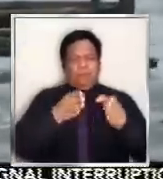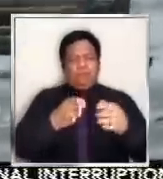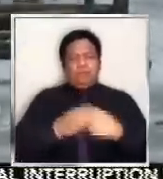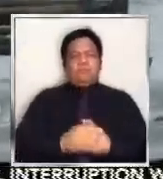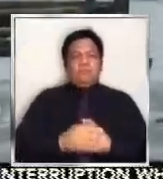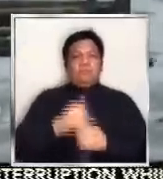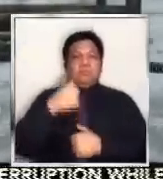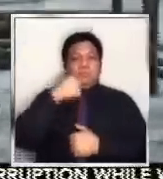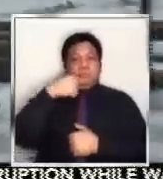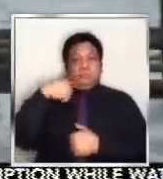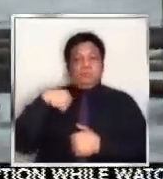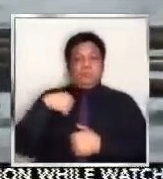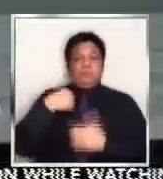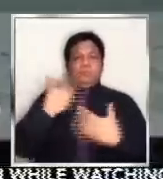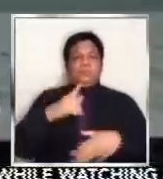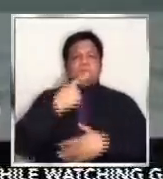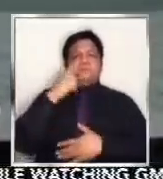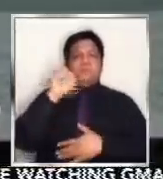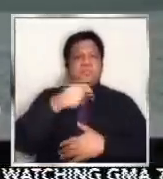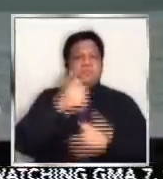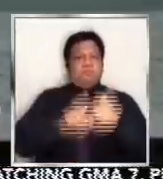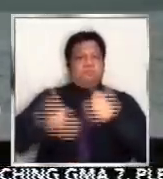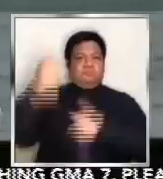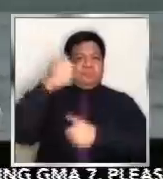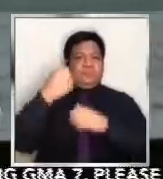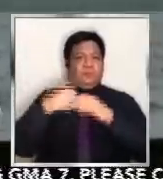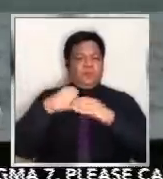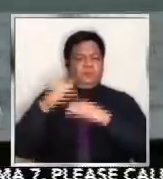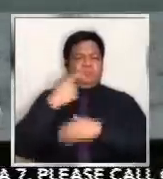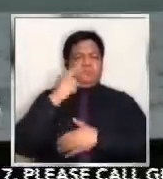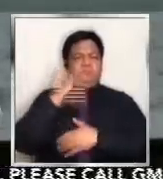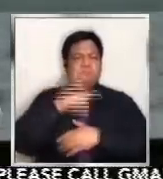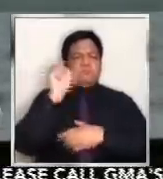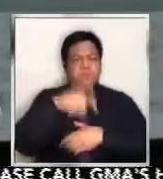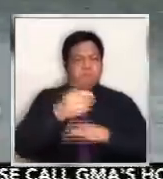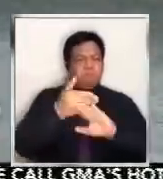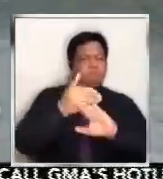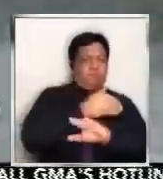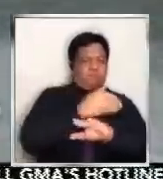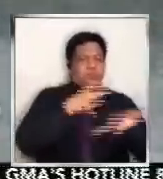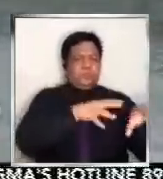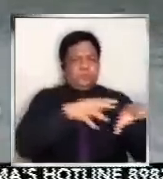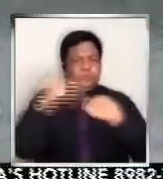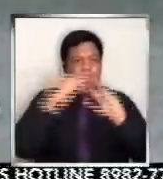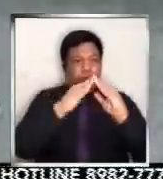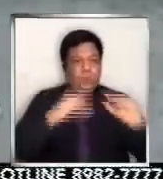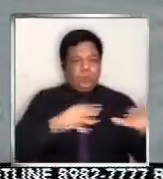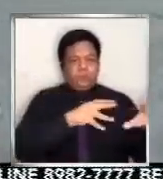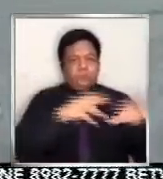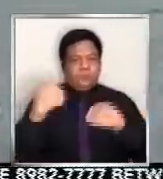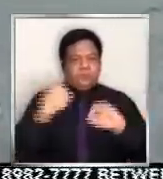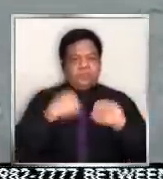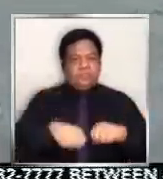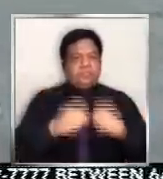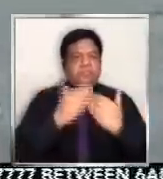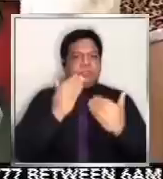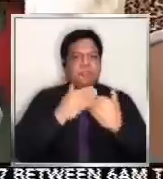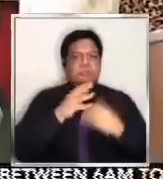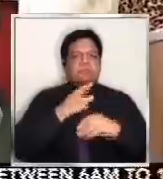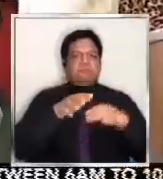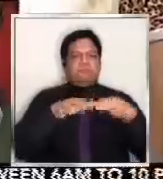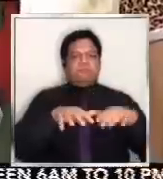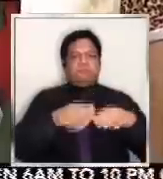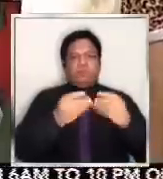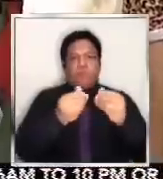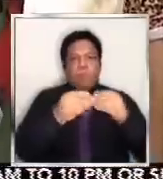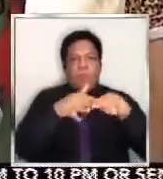Governor Migs Villafuerte ang preemptive evacuation sa mga lugar kung saan may mataas na tsansa ng landslide at pagbaha. Dito sa